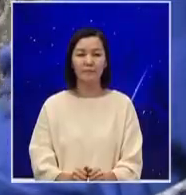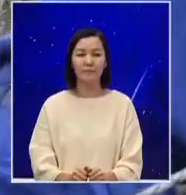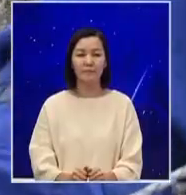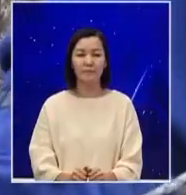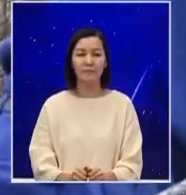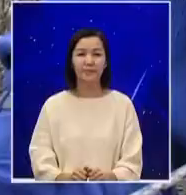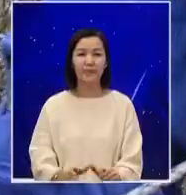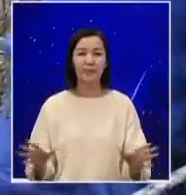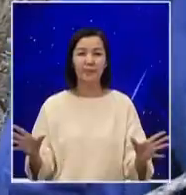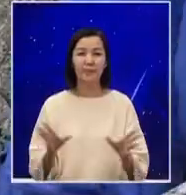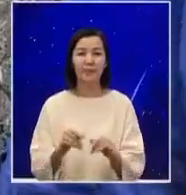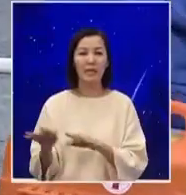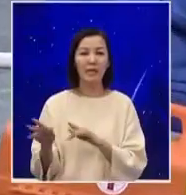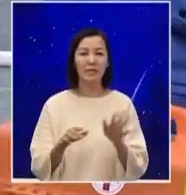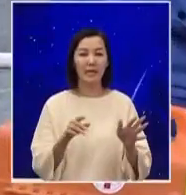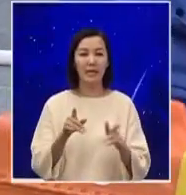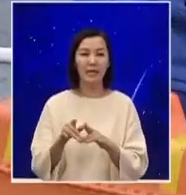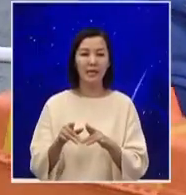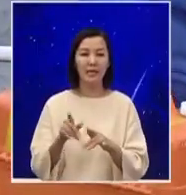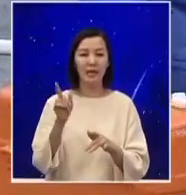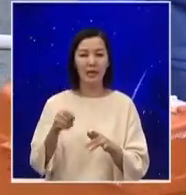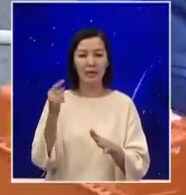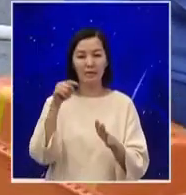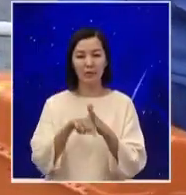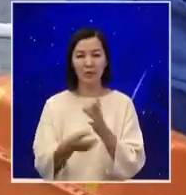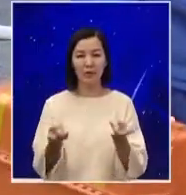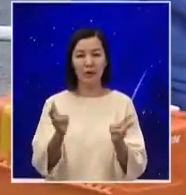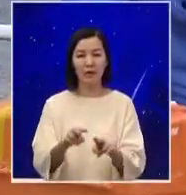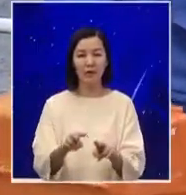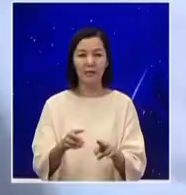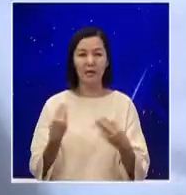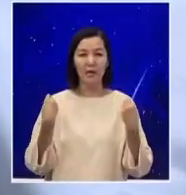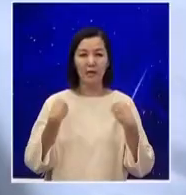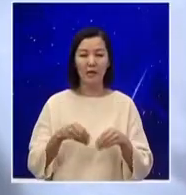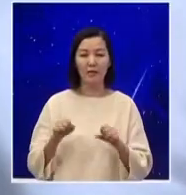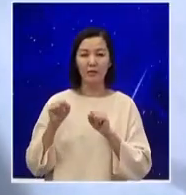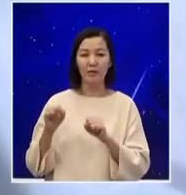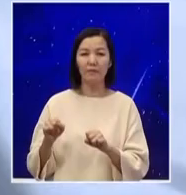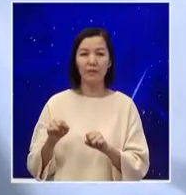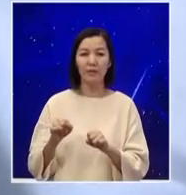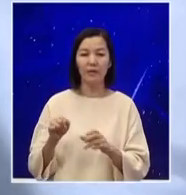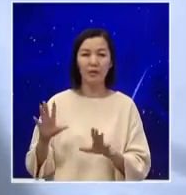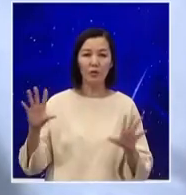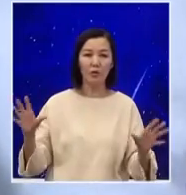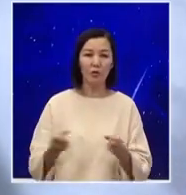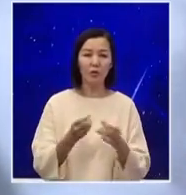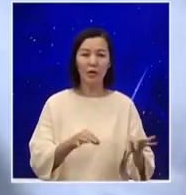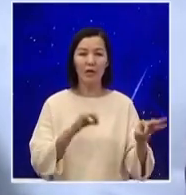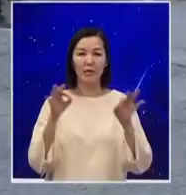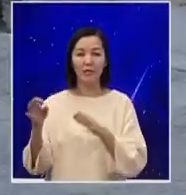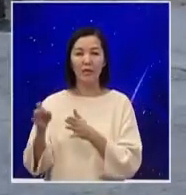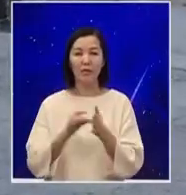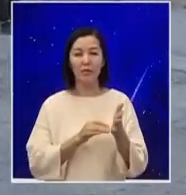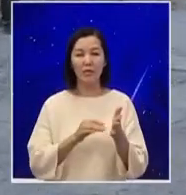Келісілген іс-әрекеттерге сай мекеме ішінде адам қалады. Құтқарушылар арнайы жабдығын киіп, зардап шеккен азаматты сыртқа шығарып, жедел жәрдем